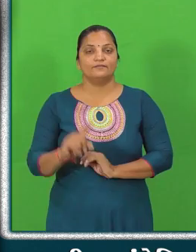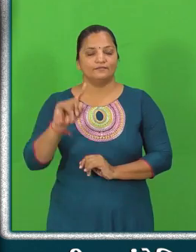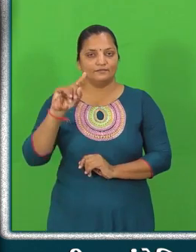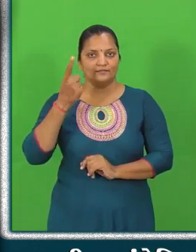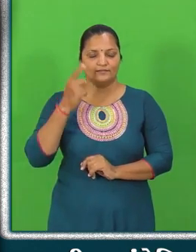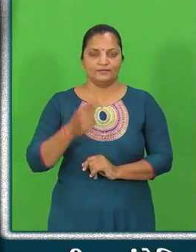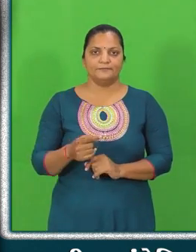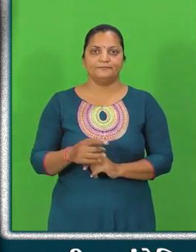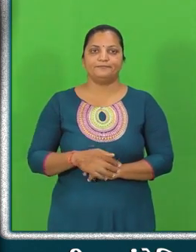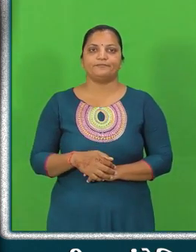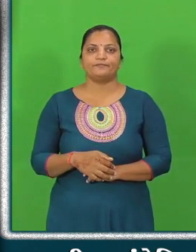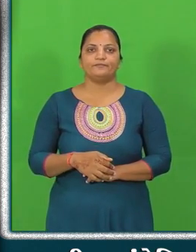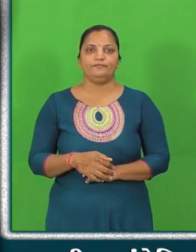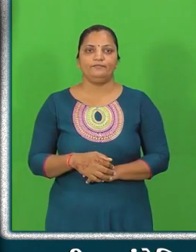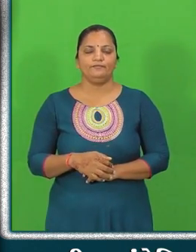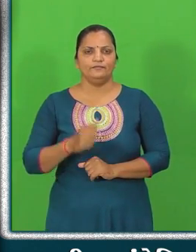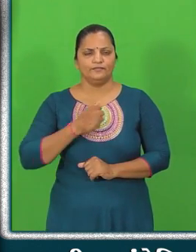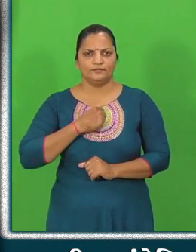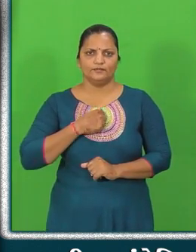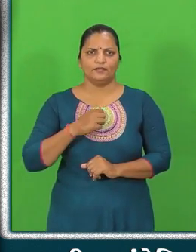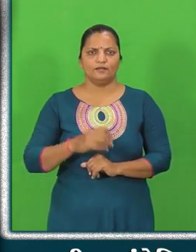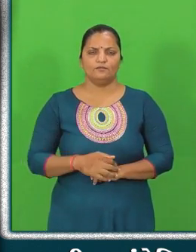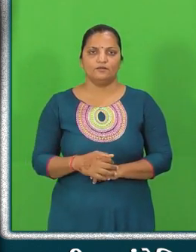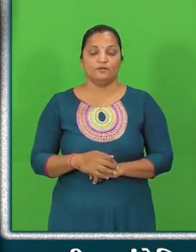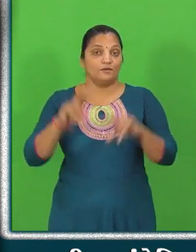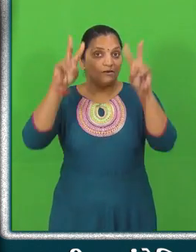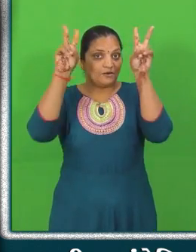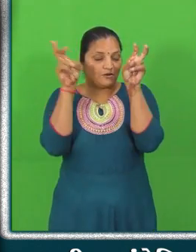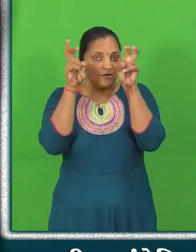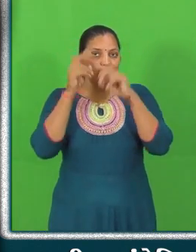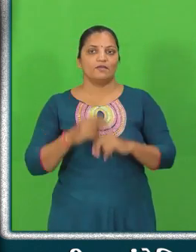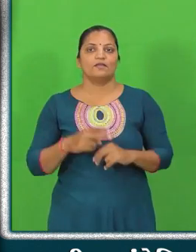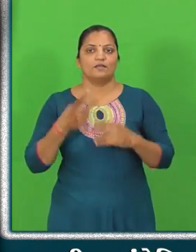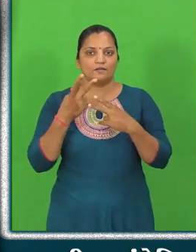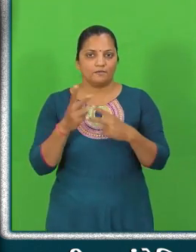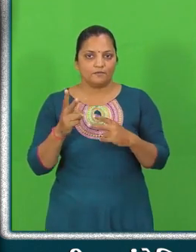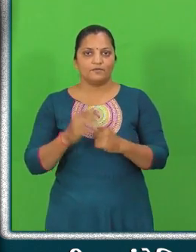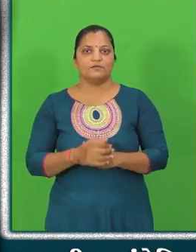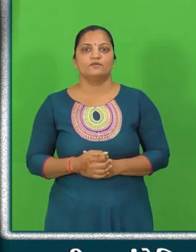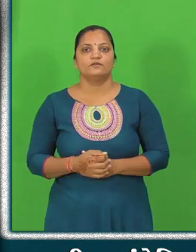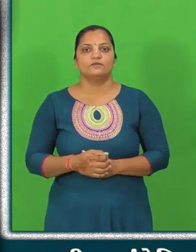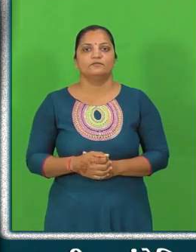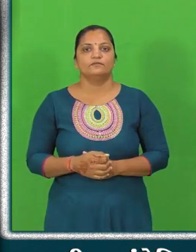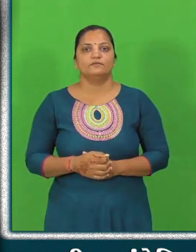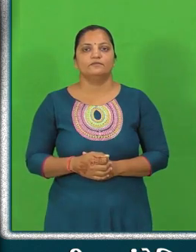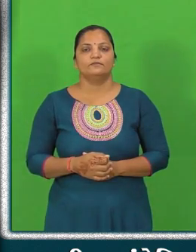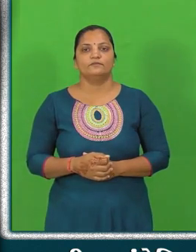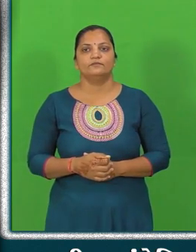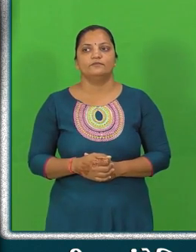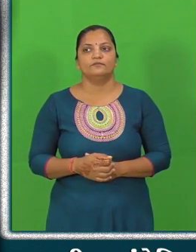એક વસ્તુ તરફ આગળ વધીએ. આપણી પાસે બીજું જે ટોપિક છે એ બીજા ટોપિકને પણ જોઈએ.